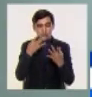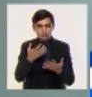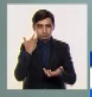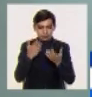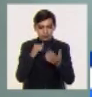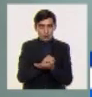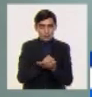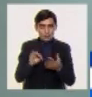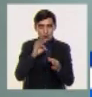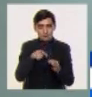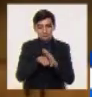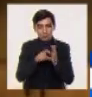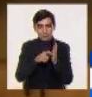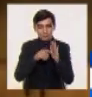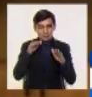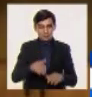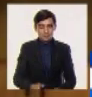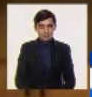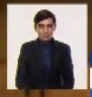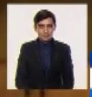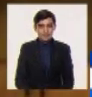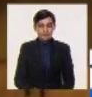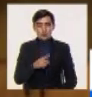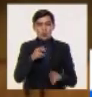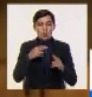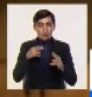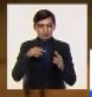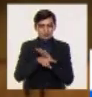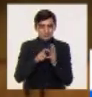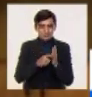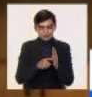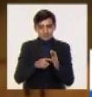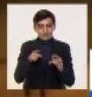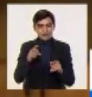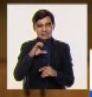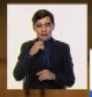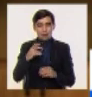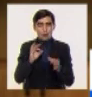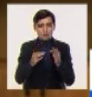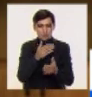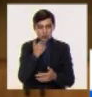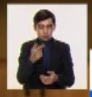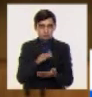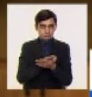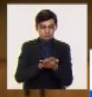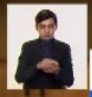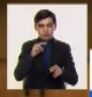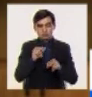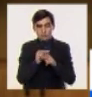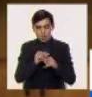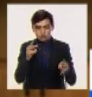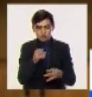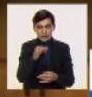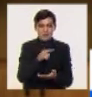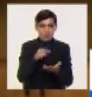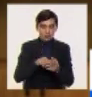изучают документы на помещение. Здание клуба в настоящее время не соответствует санитарным нормам. Нужен капитальный ремонт. Вопрос